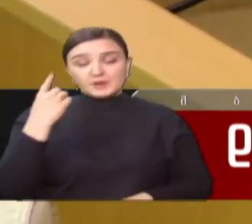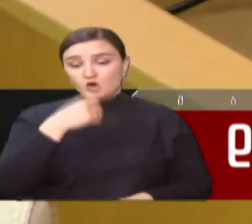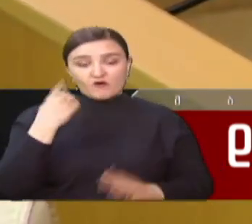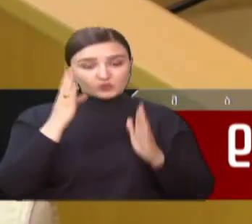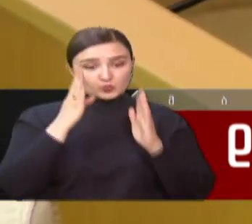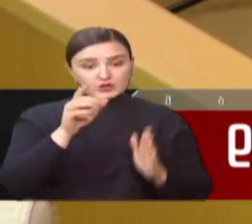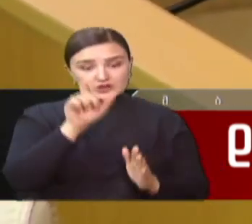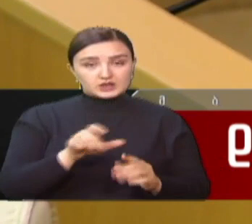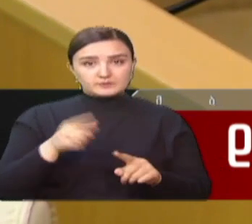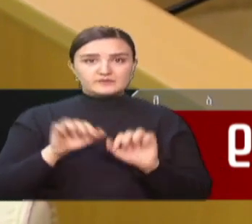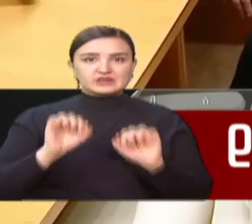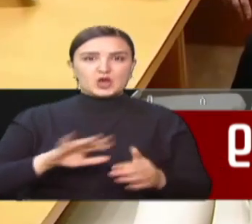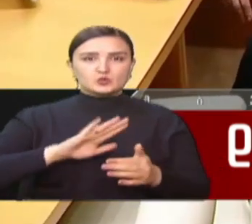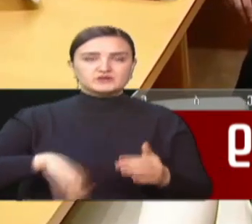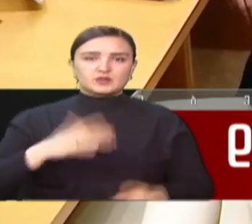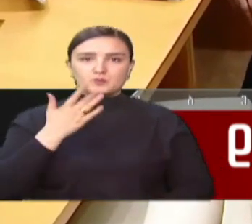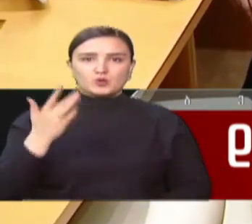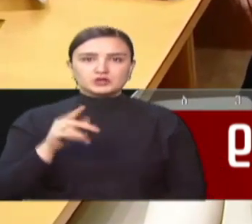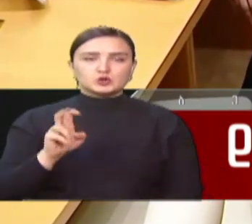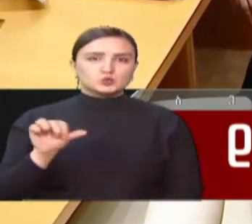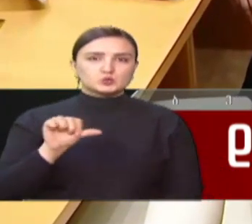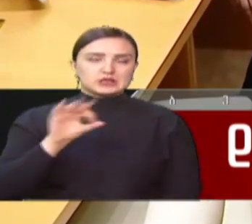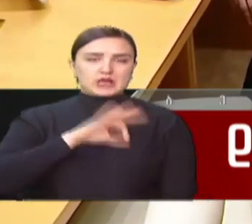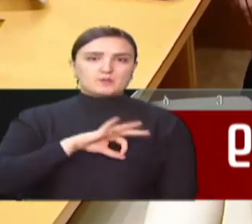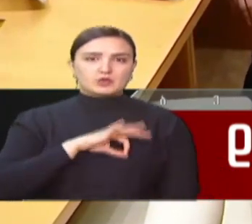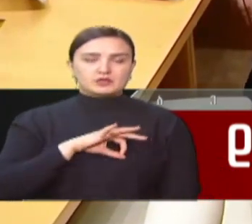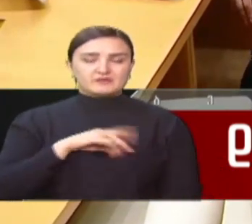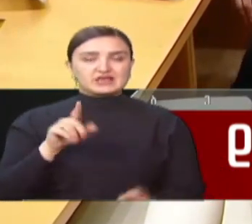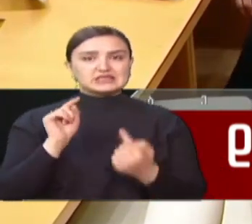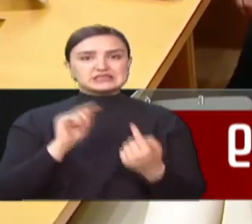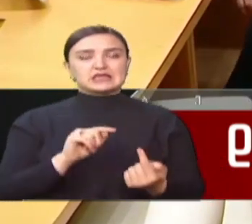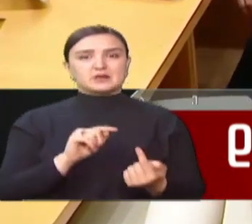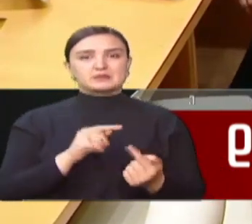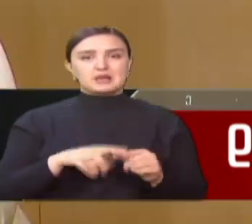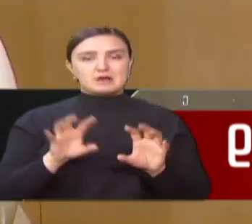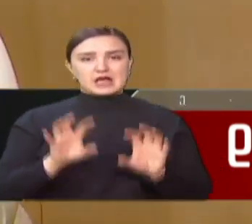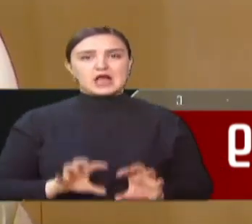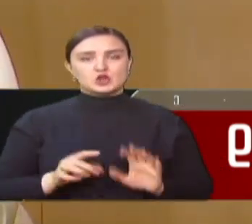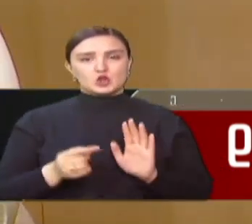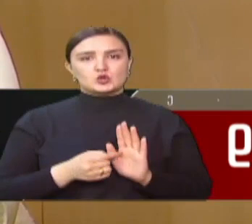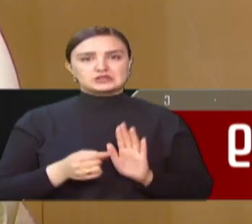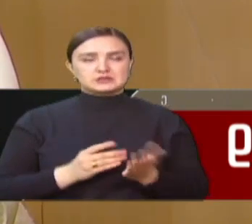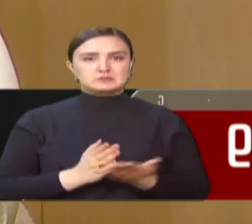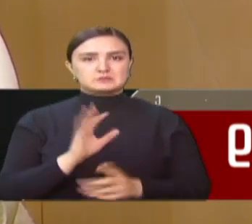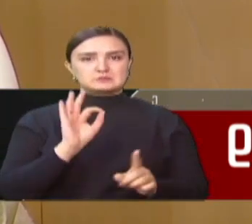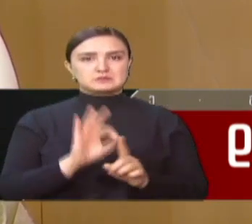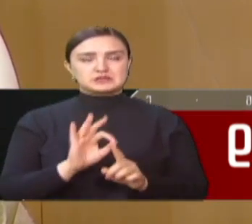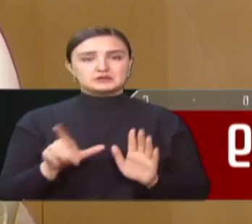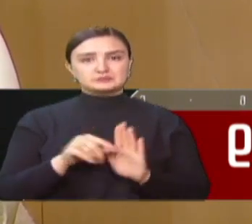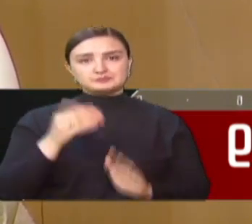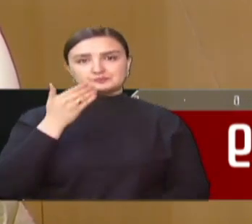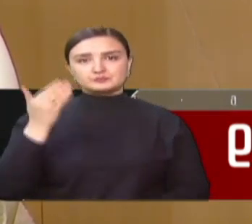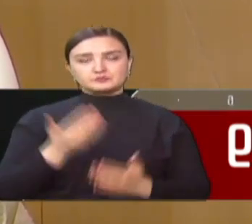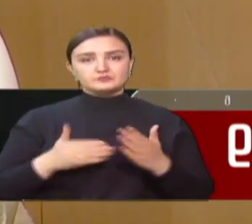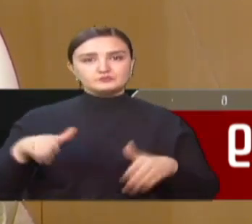ის დაუცველი გახადოს პოლიტიკური მიზნით ბოროტად გამოყენებისთვის, რაც ეწინააღმდეგება ამ კანონის გაცხადებულ მიზანს. თანამოხსენებლები